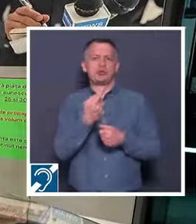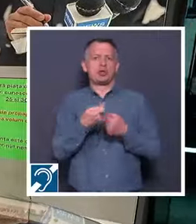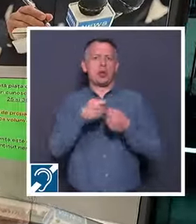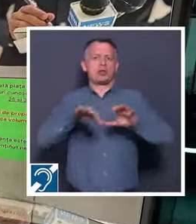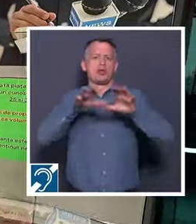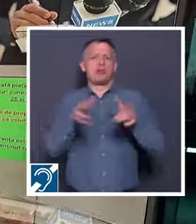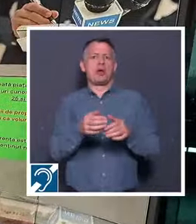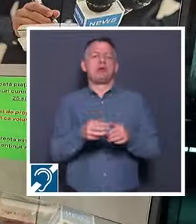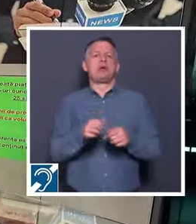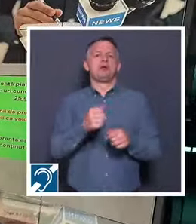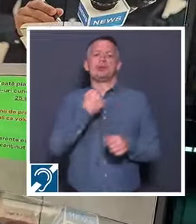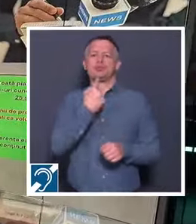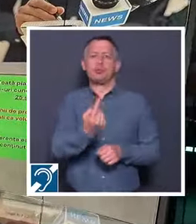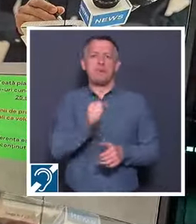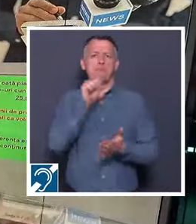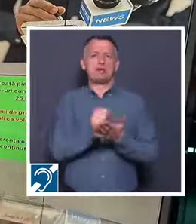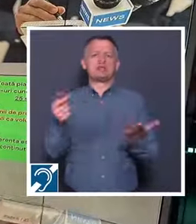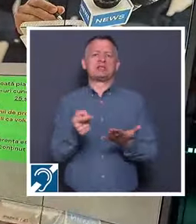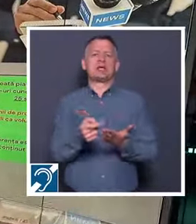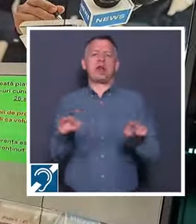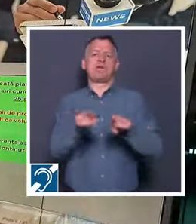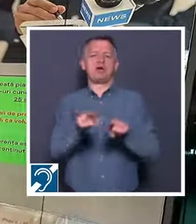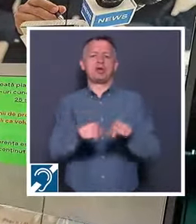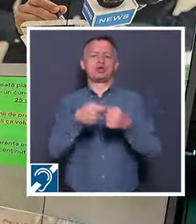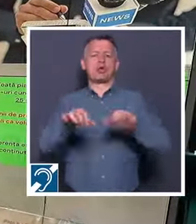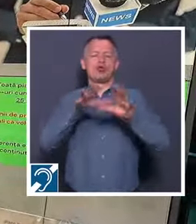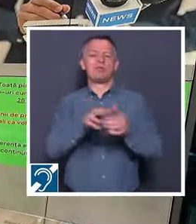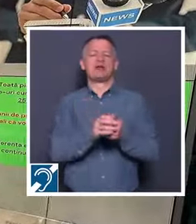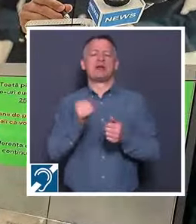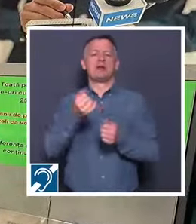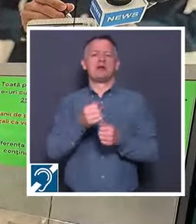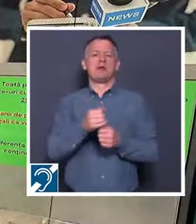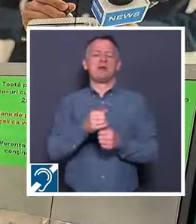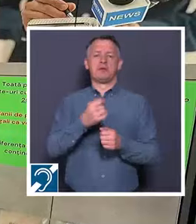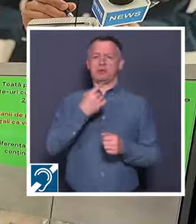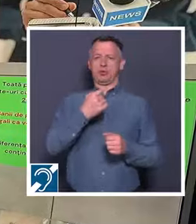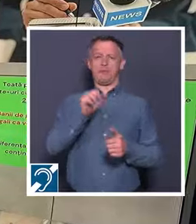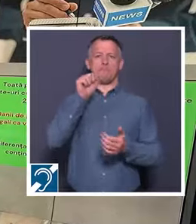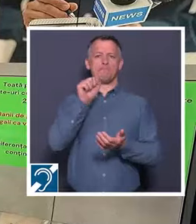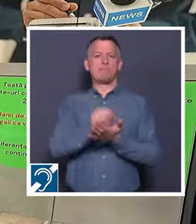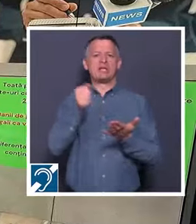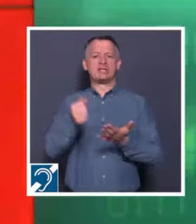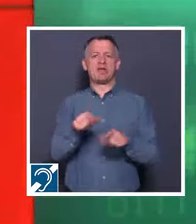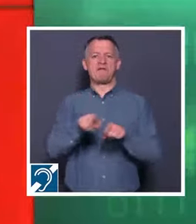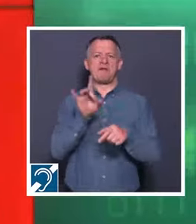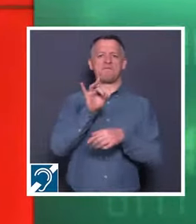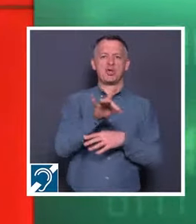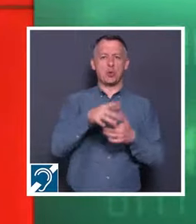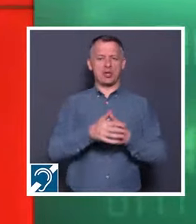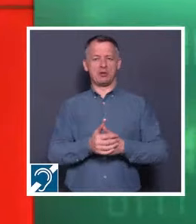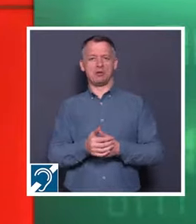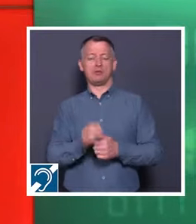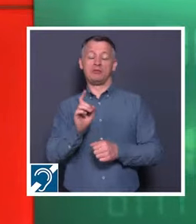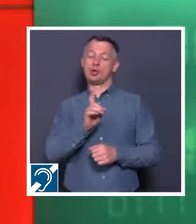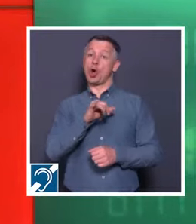vândută, toată presa e aservită. Nu, nu e așa. Contează foarte mult de unde îți alegi sursa de informație, pentru că dacă o alegi de